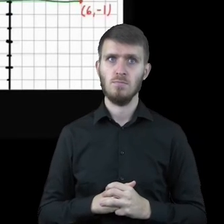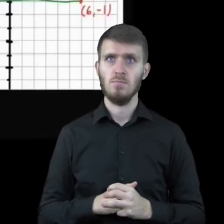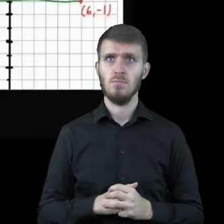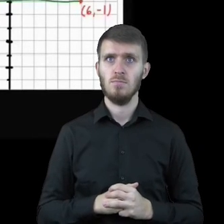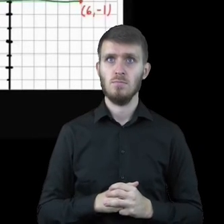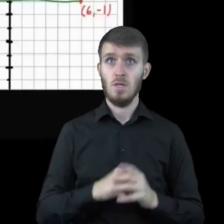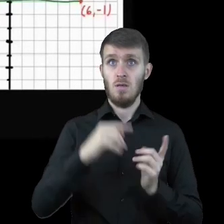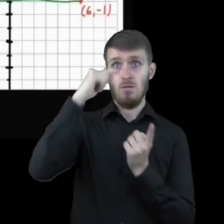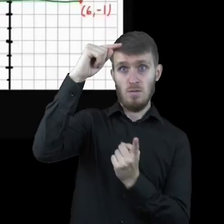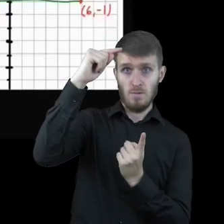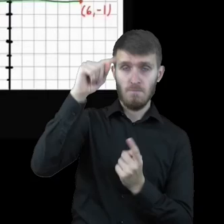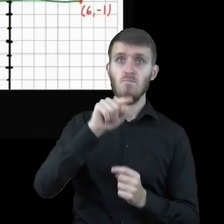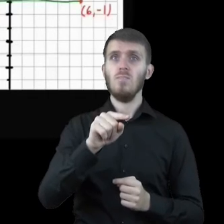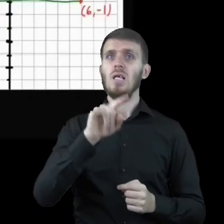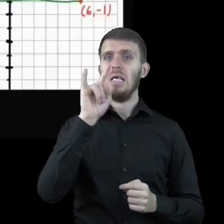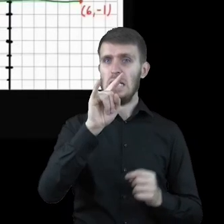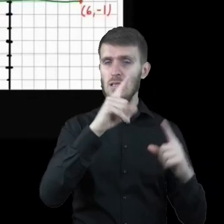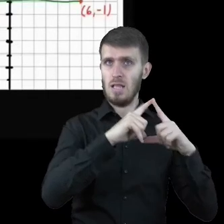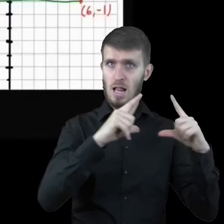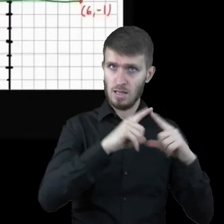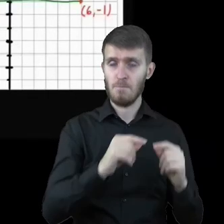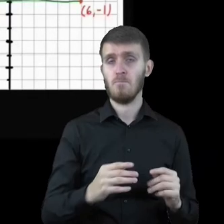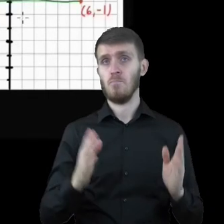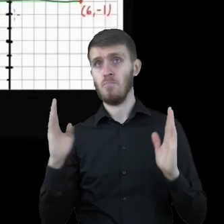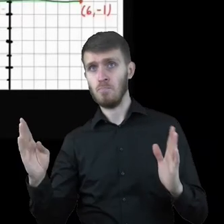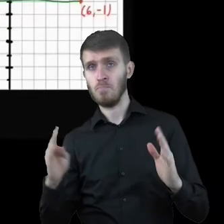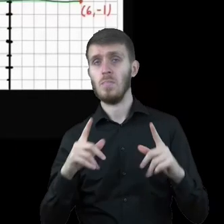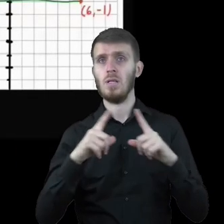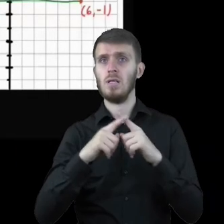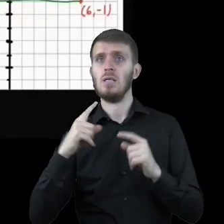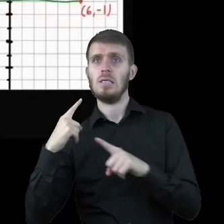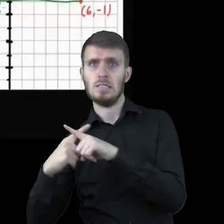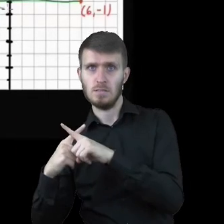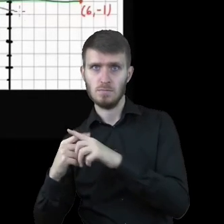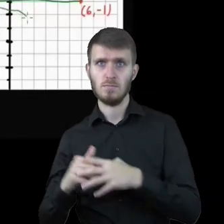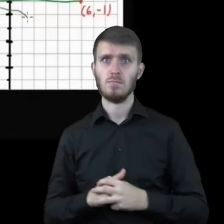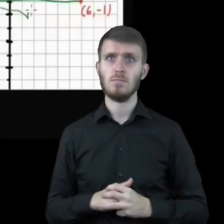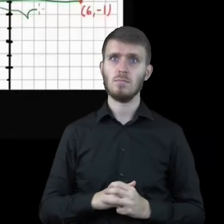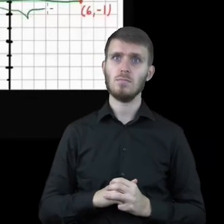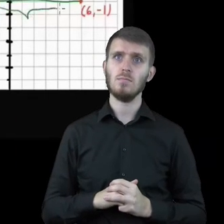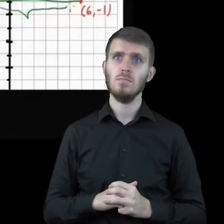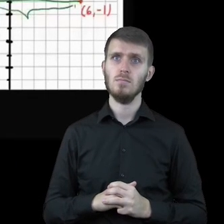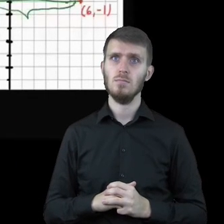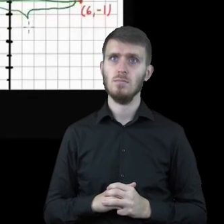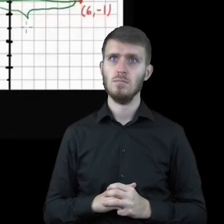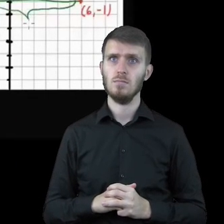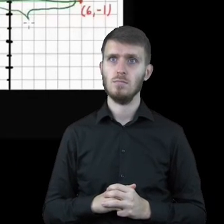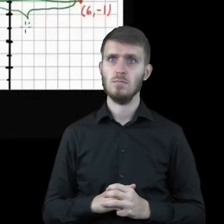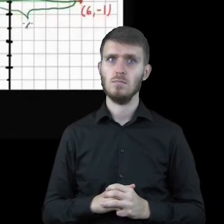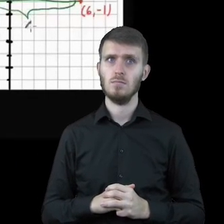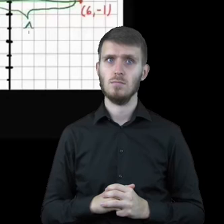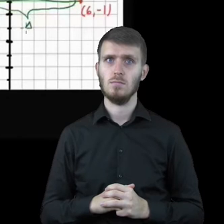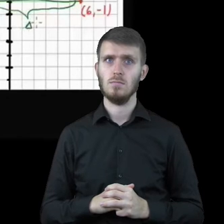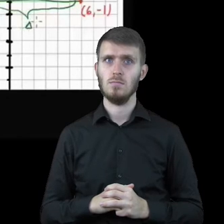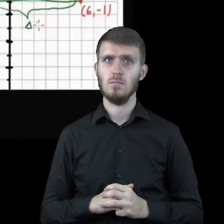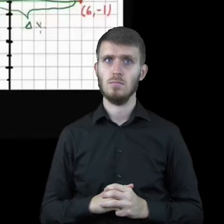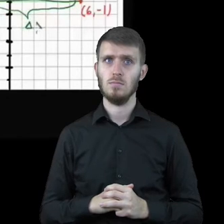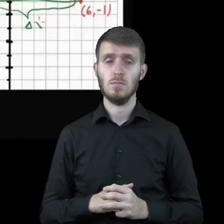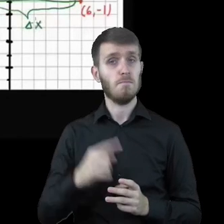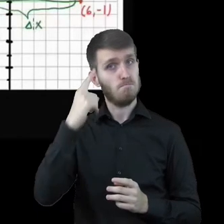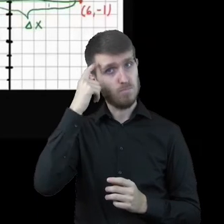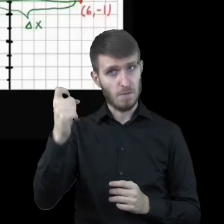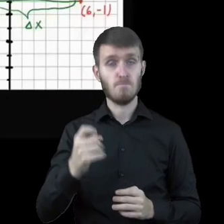jest długość tego odcinka, to jest delta Y, a tym razem tego to jest delta